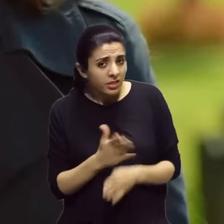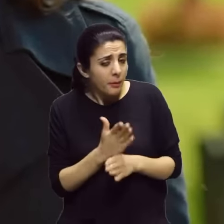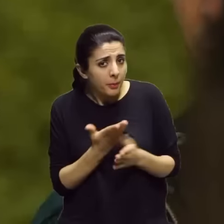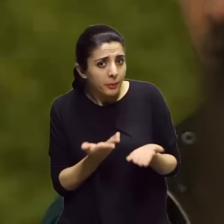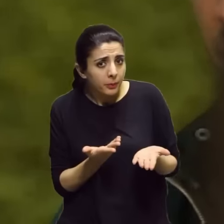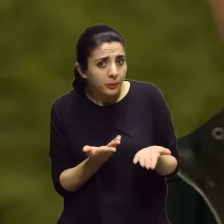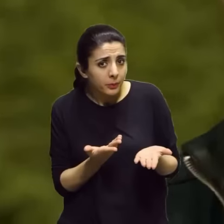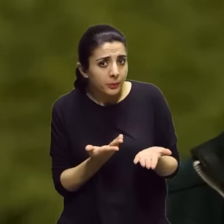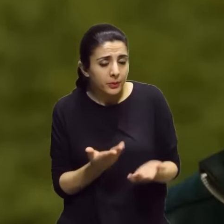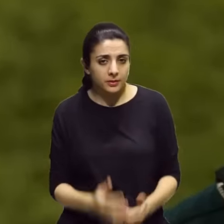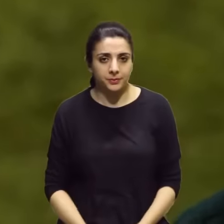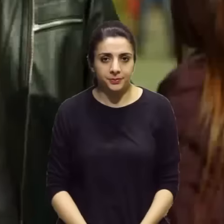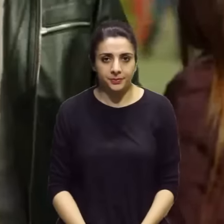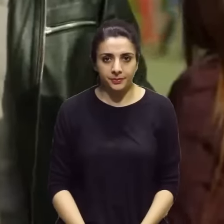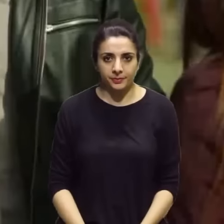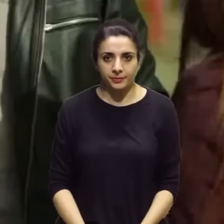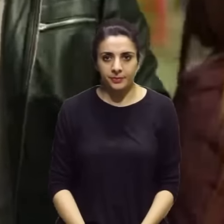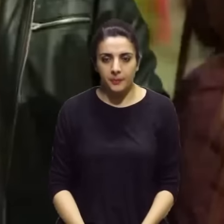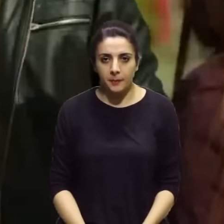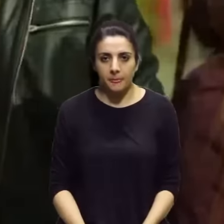ki? Afallayıp birbirlerini dürttüler.